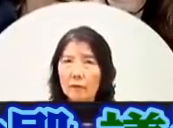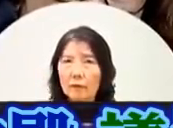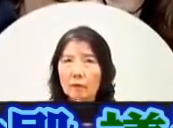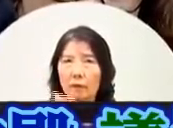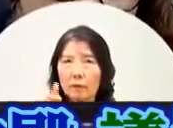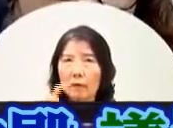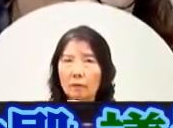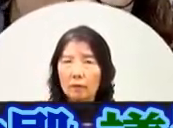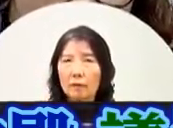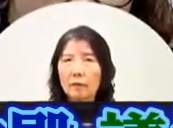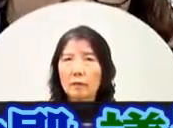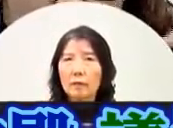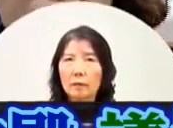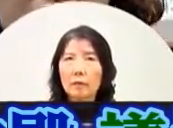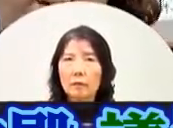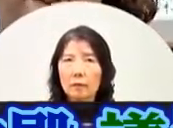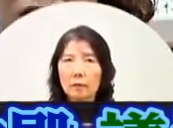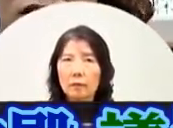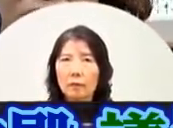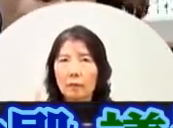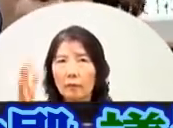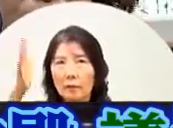请民政局长回答。